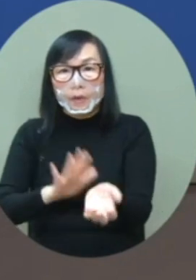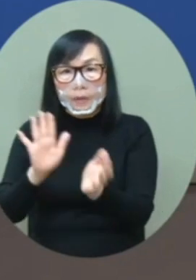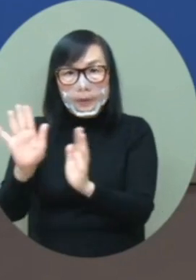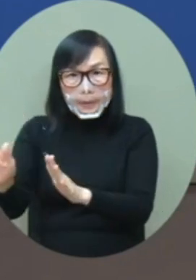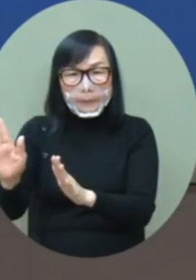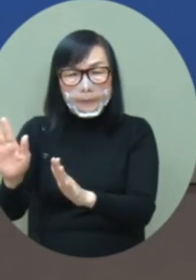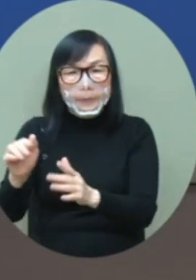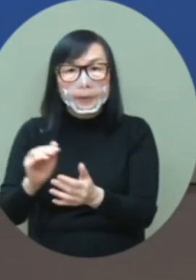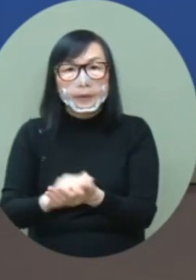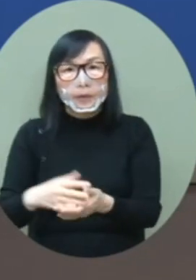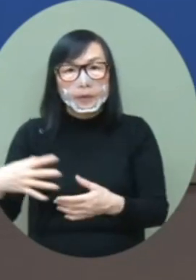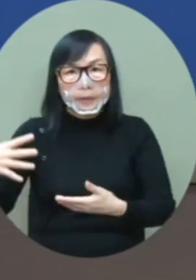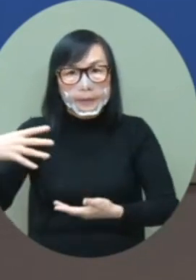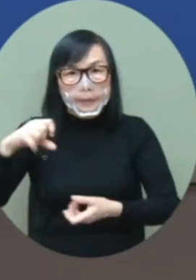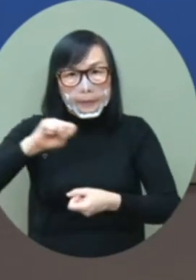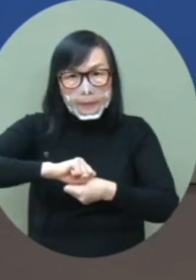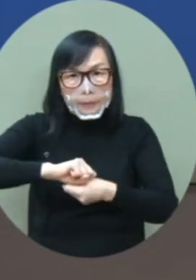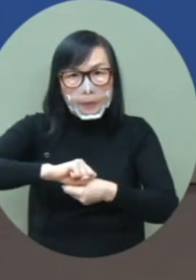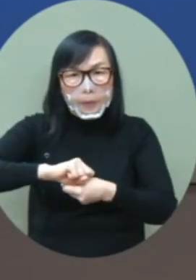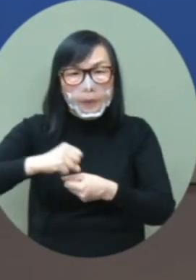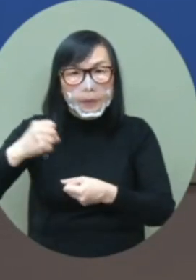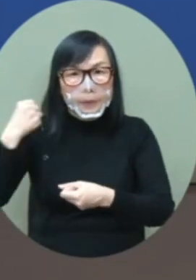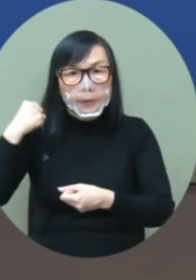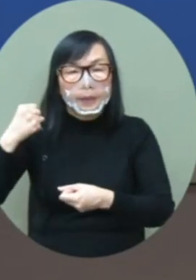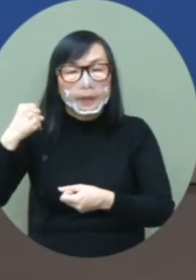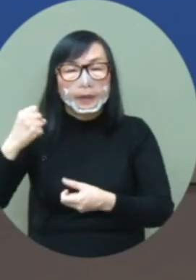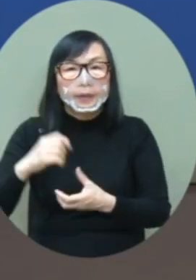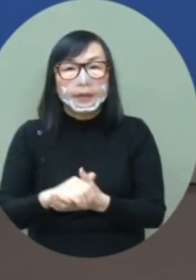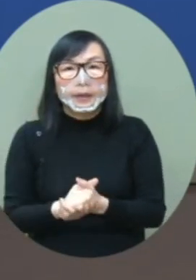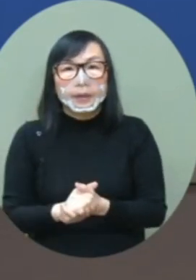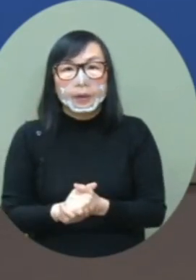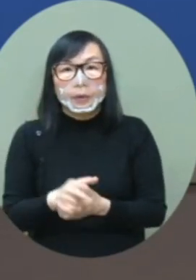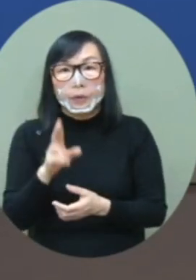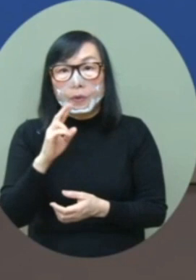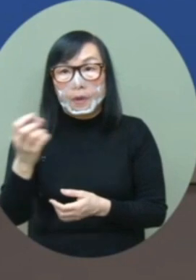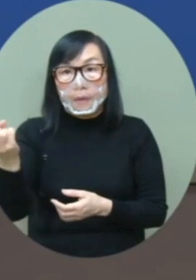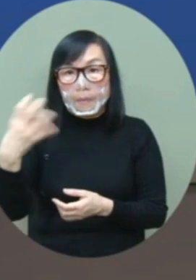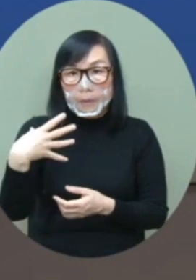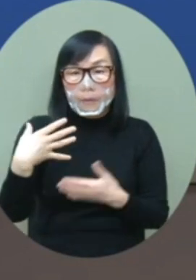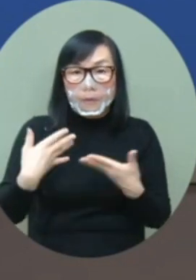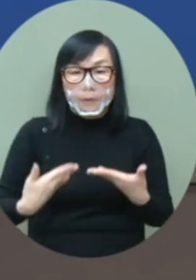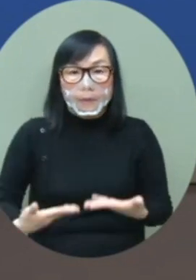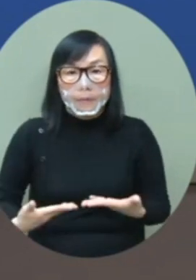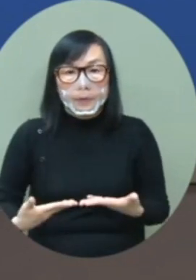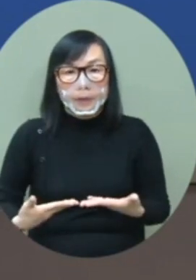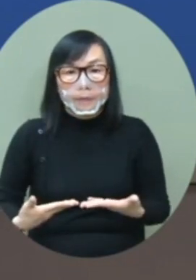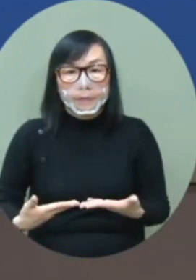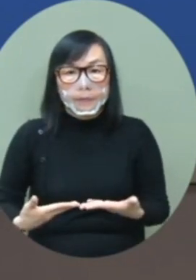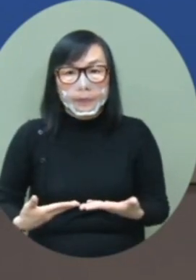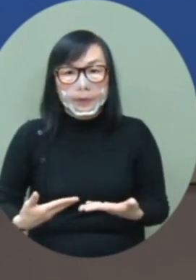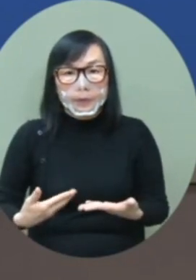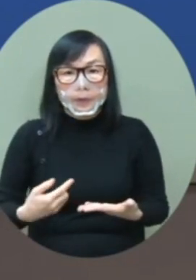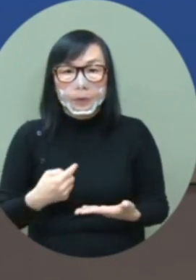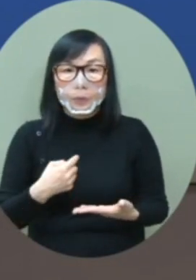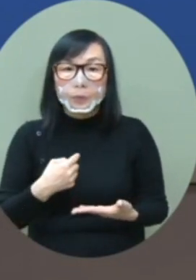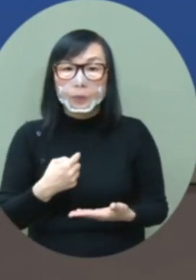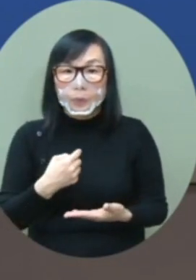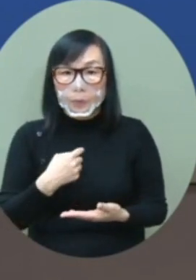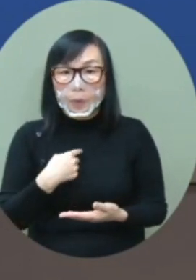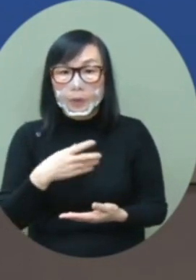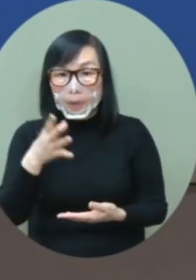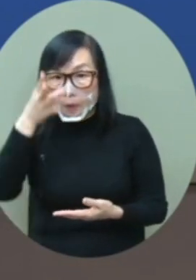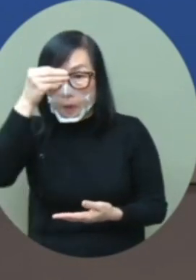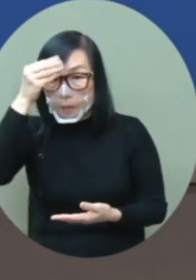環節都在增強這個能力。但是如果你問我今天要我們學